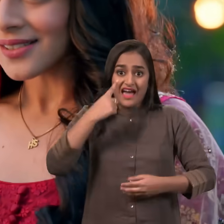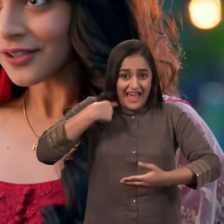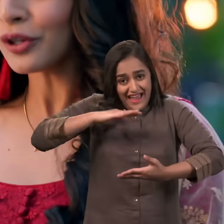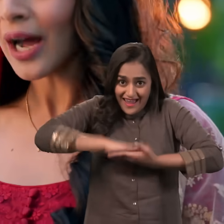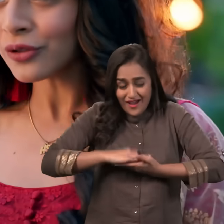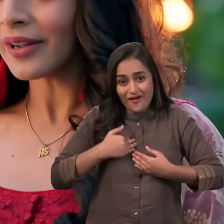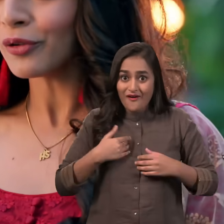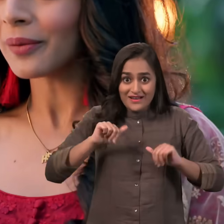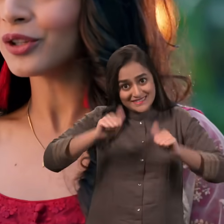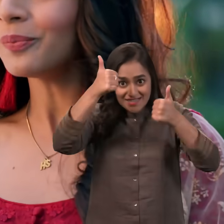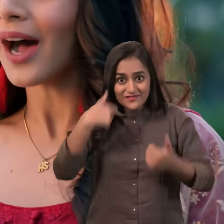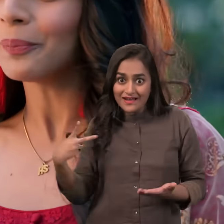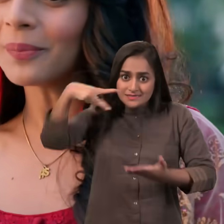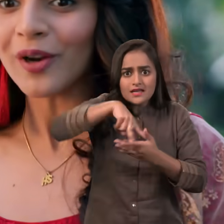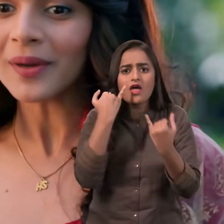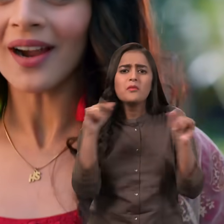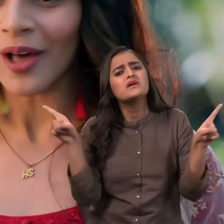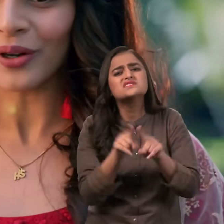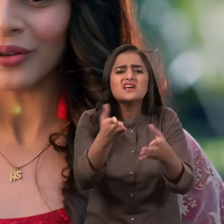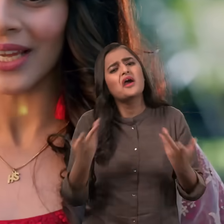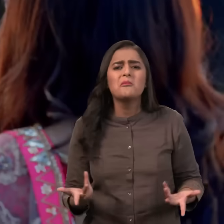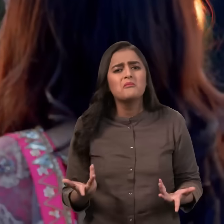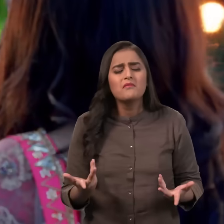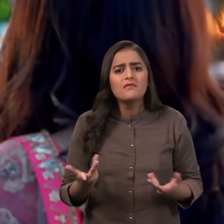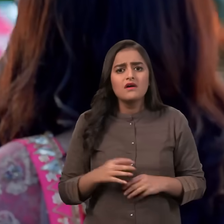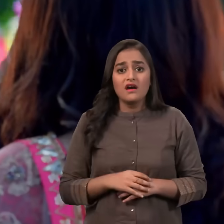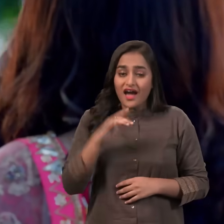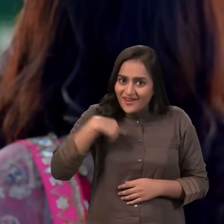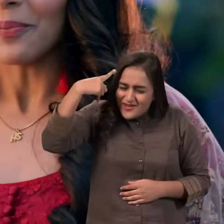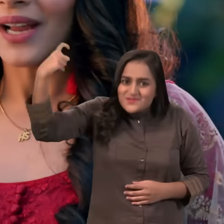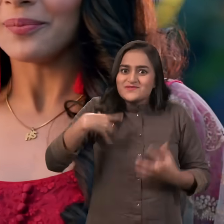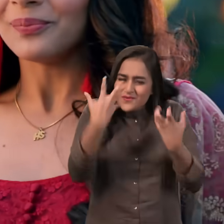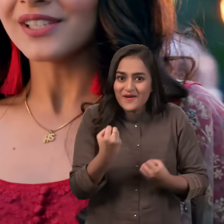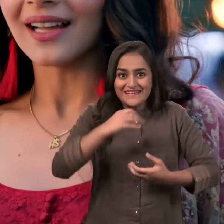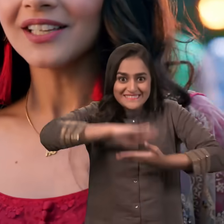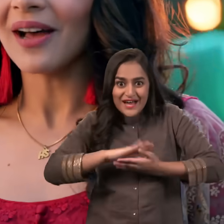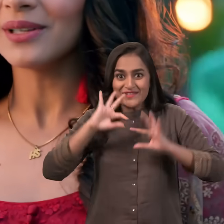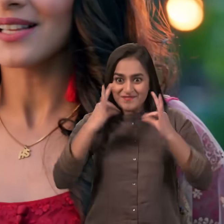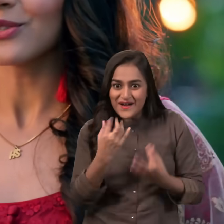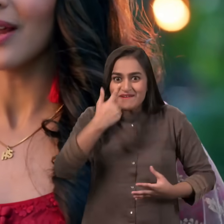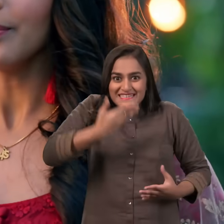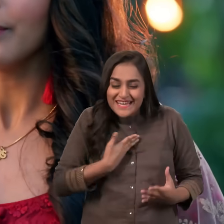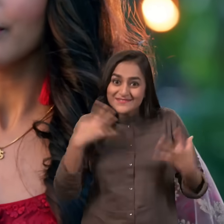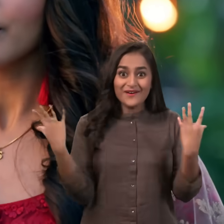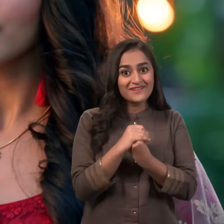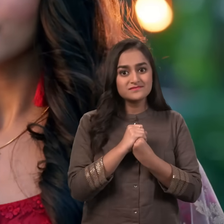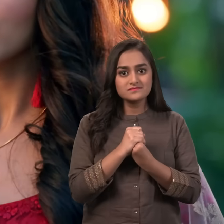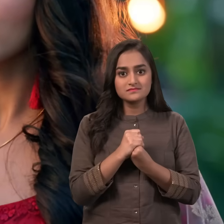एक सक्सेसफुल हाउसवाइफ होना भी तो अपने पैरों पर खड़ा होना होता है। और मेरा तो सपना है शादी, फैमिली,